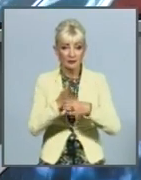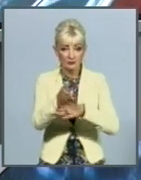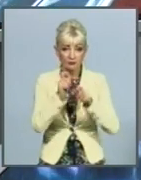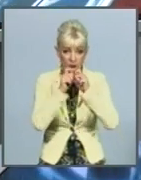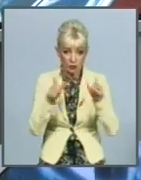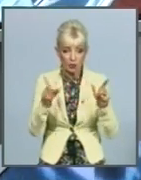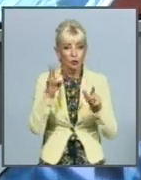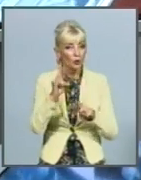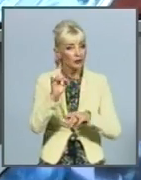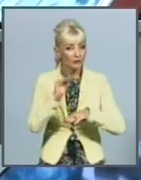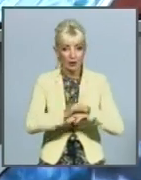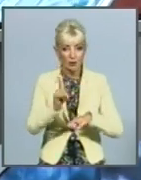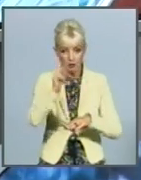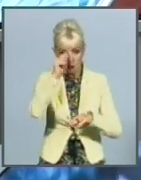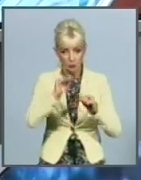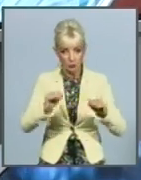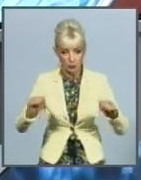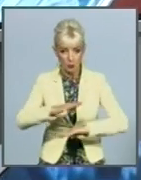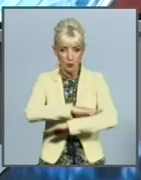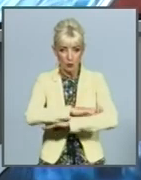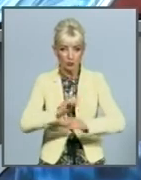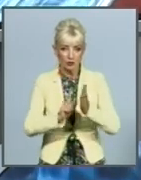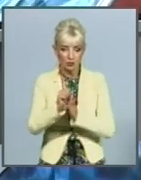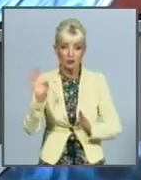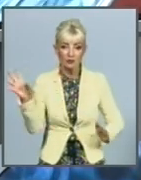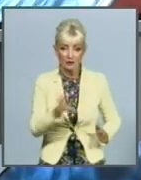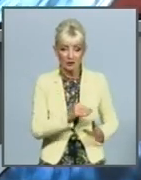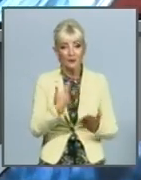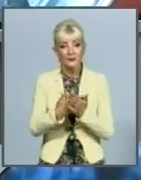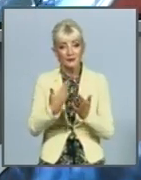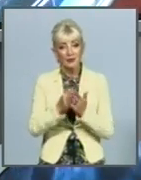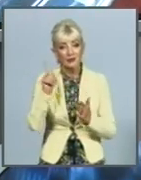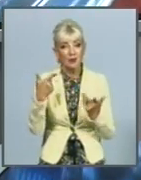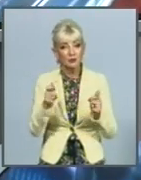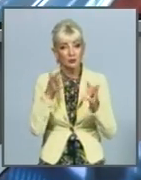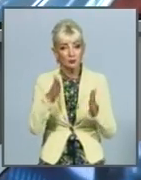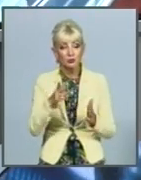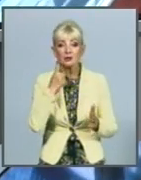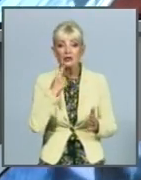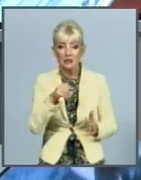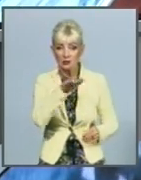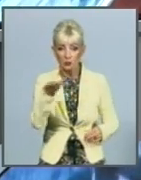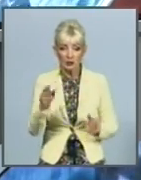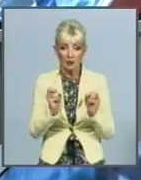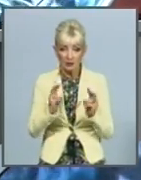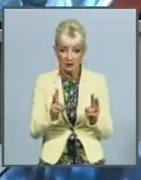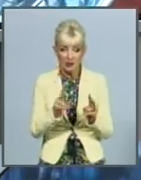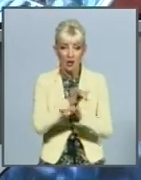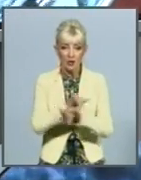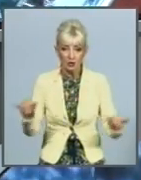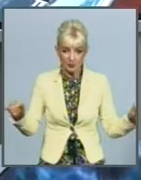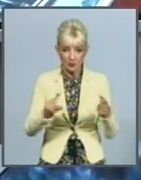але не факт, що очні уроки таки розпочнуться всюди. Наприклад, там, де буде визначено червоний рівень небезпеки щодо